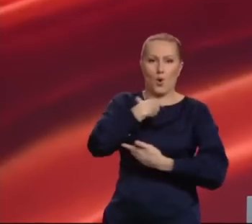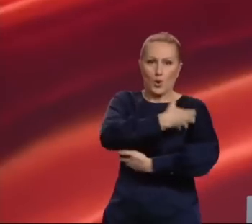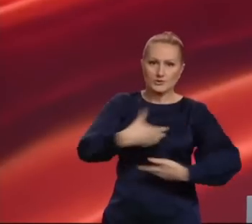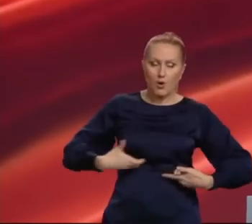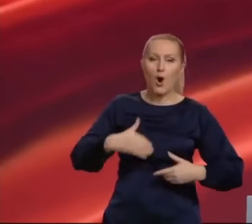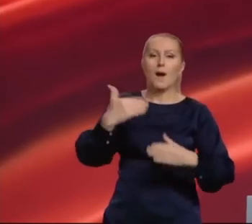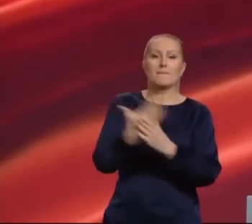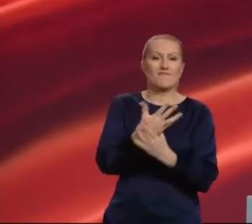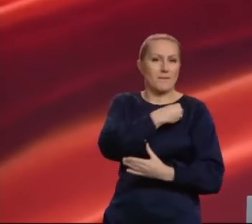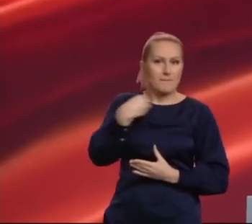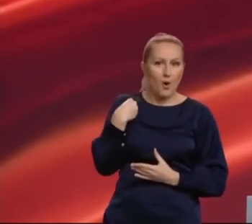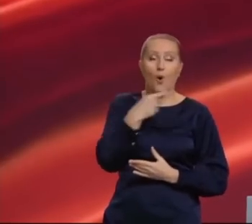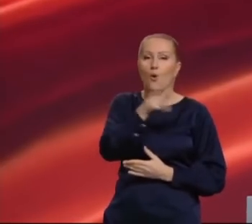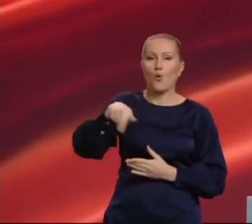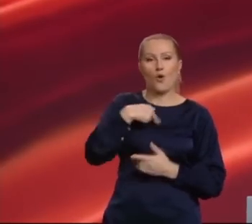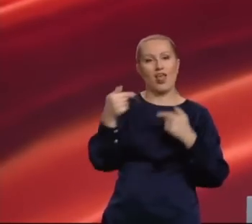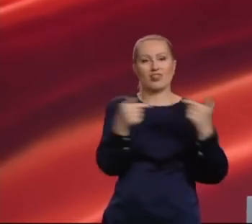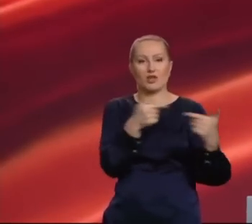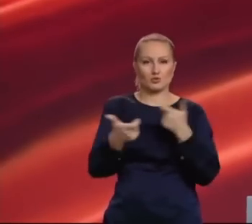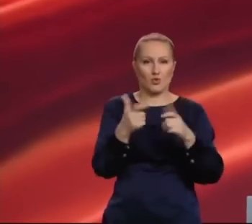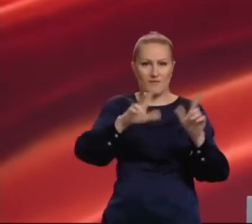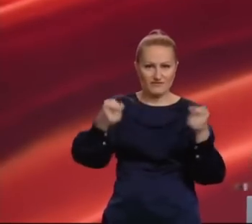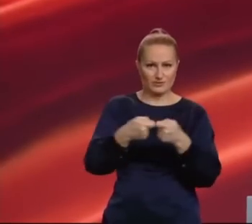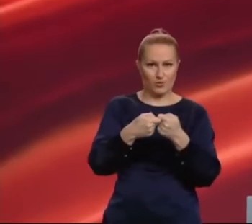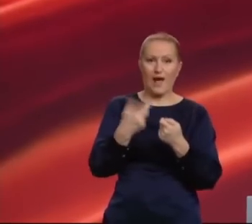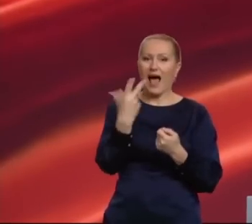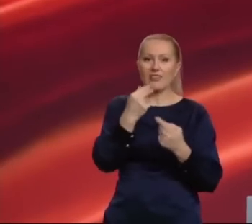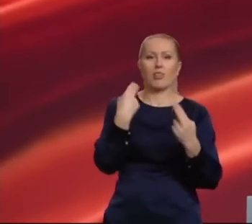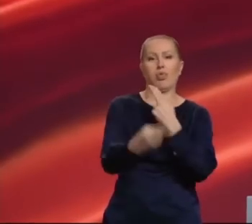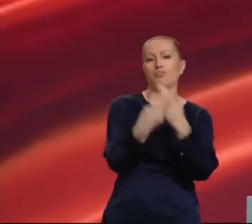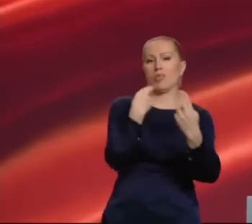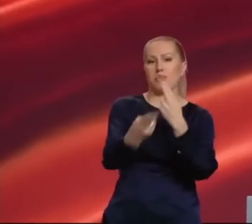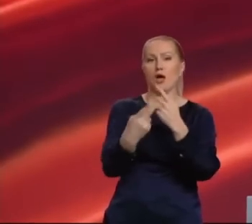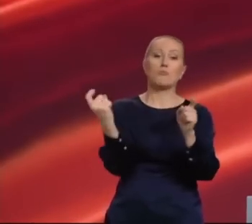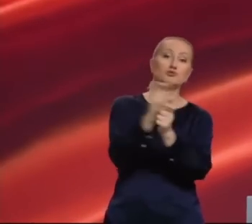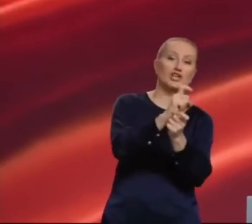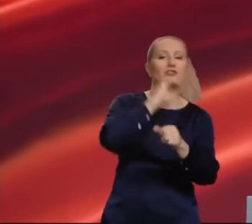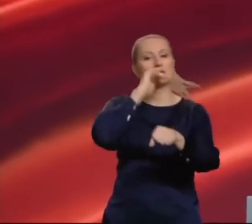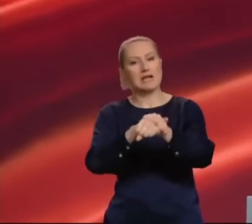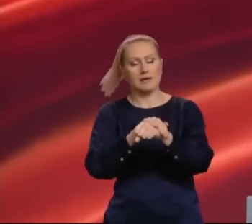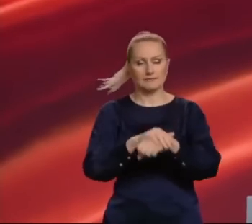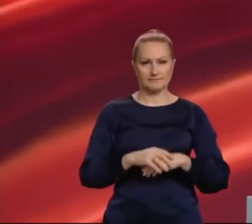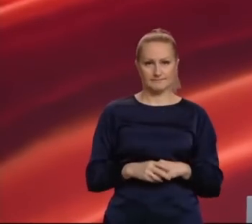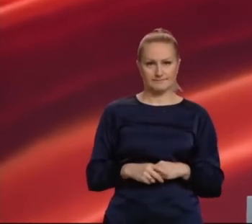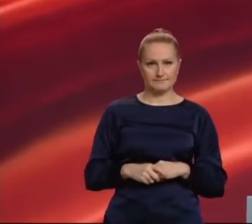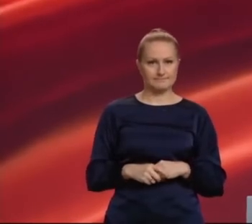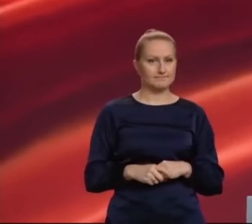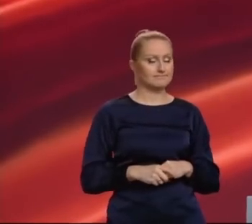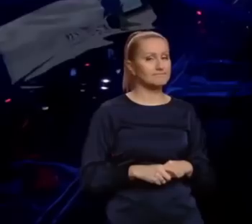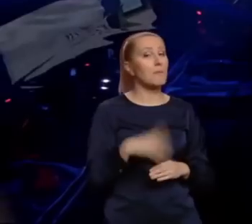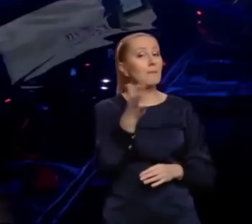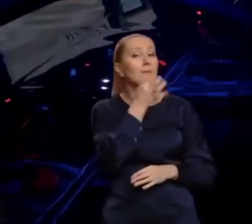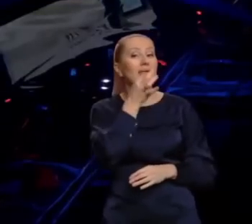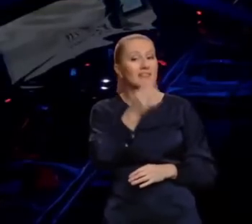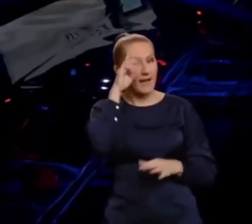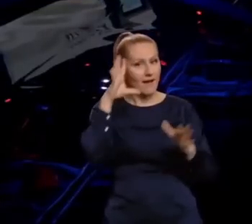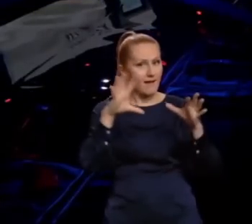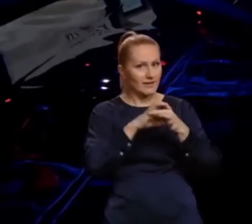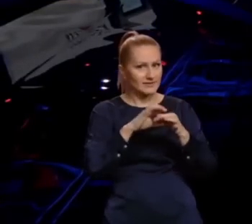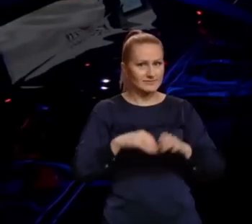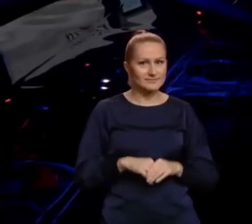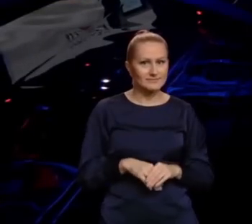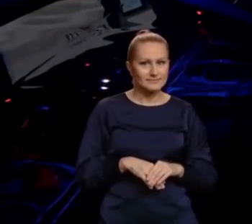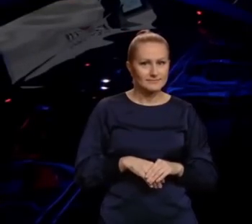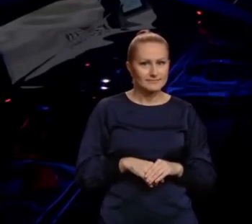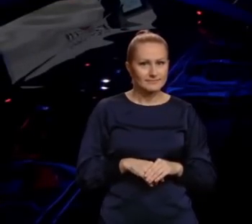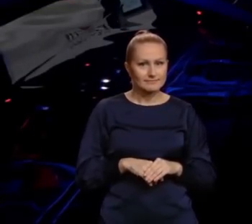powinniśmy dyskutować wspólnie, a nie przerzucać się na argumenty jedni za, drudzy przeciw. No nawet ciekawe spojrzenie, takie